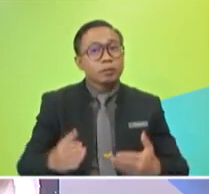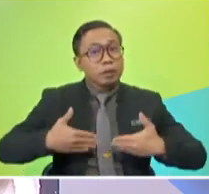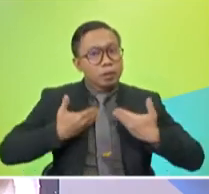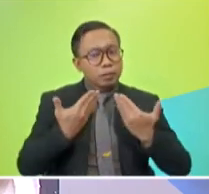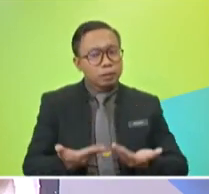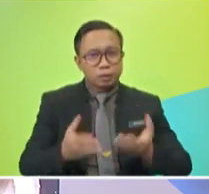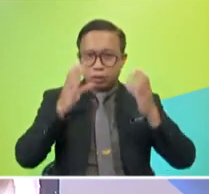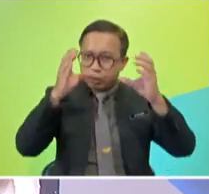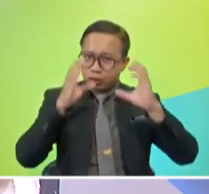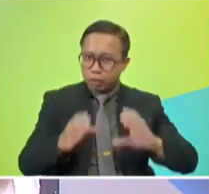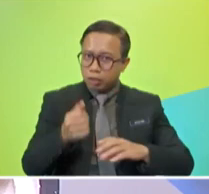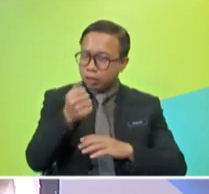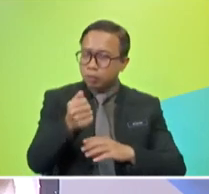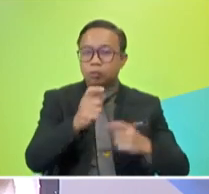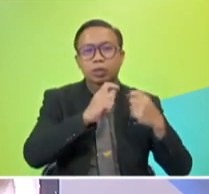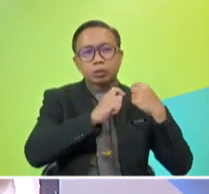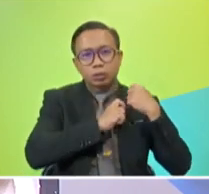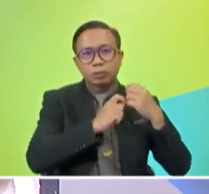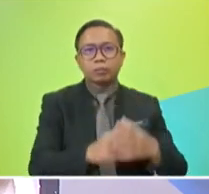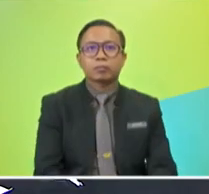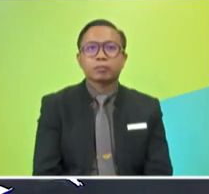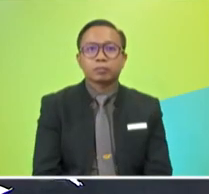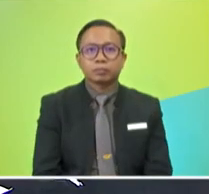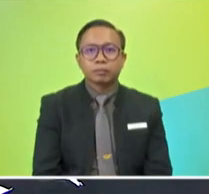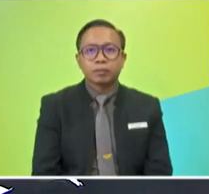cara kamu bertanggung jawab